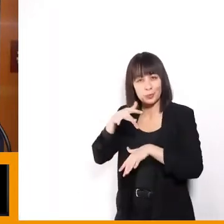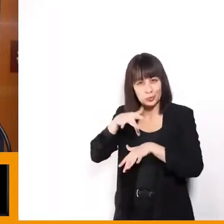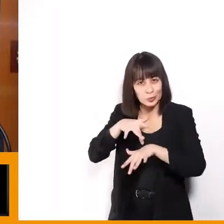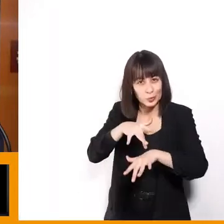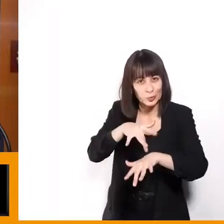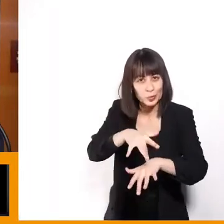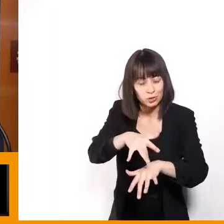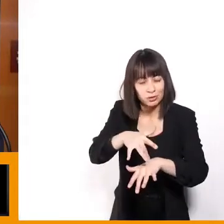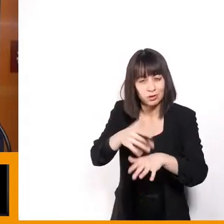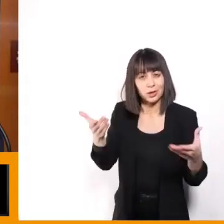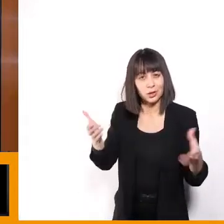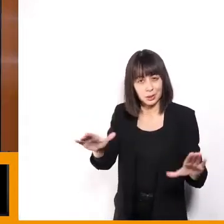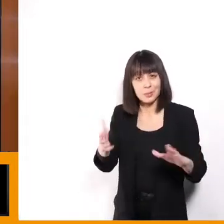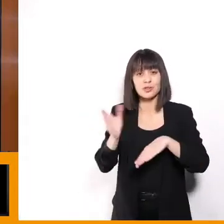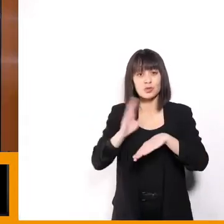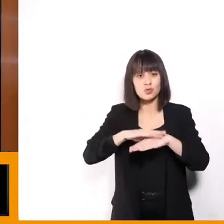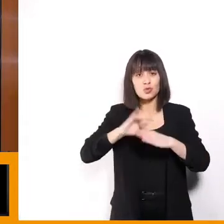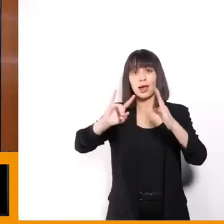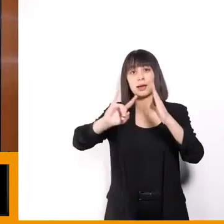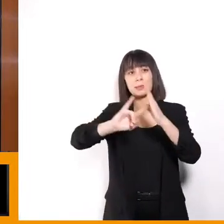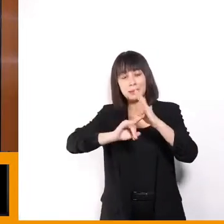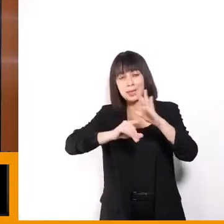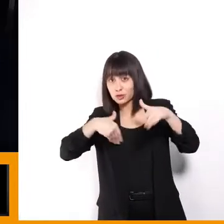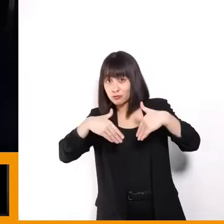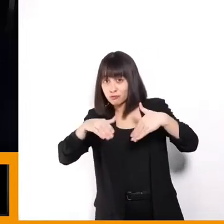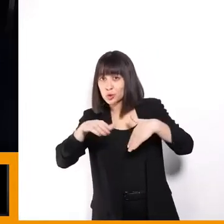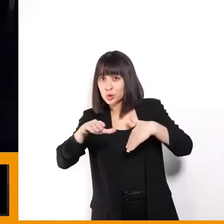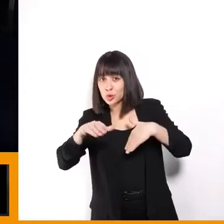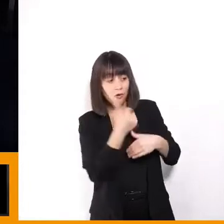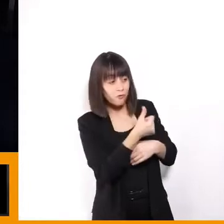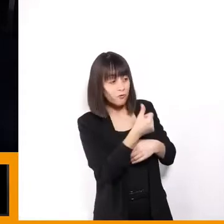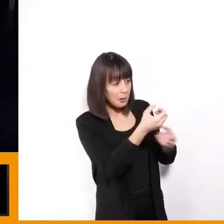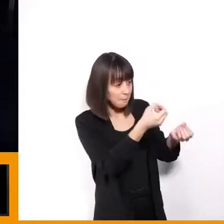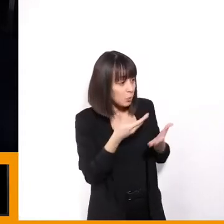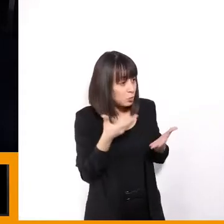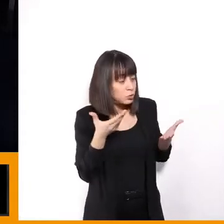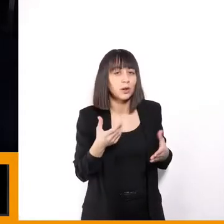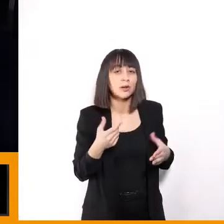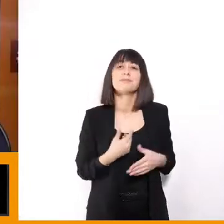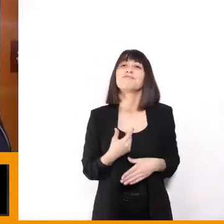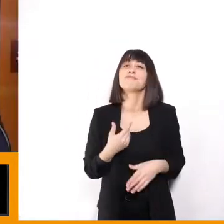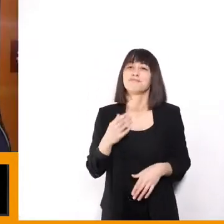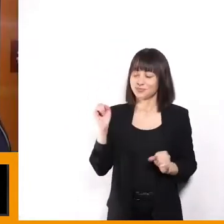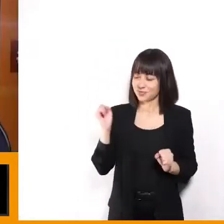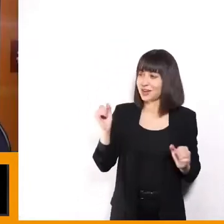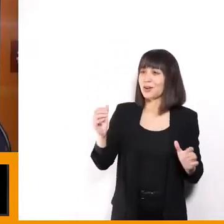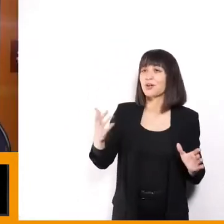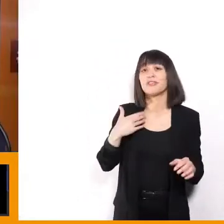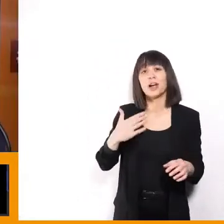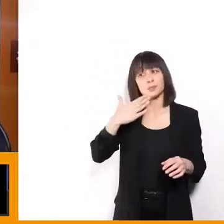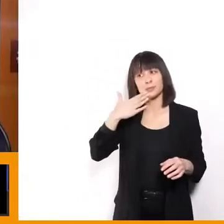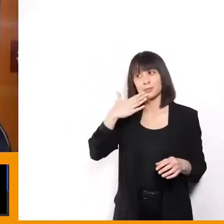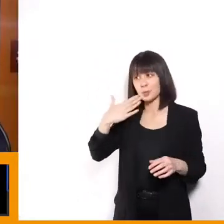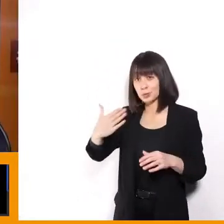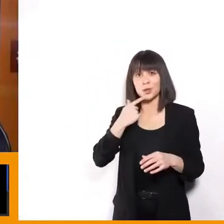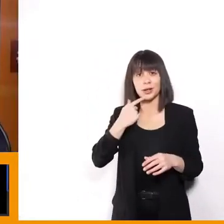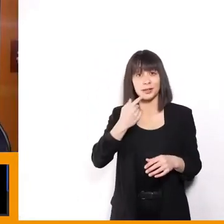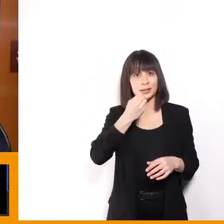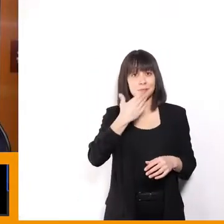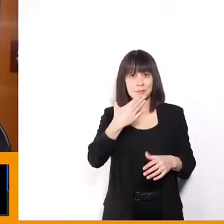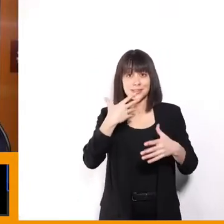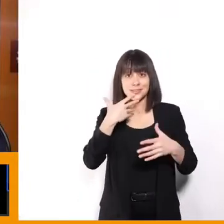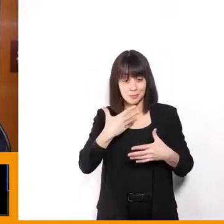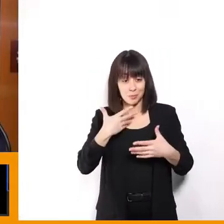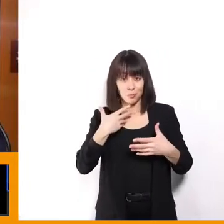sur le fonctionnement des MDPH. Qu'est-ce que vous pouvez proposer? Très bien. Alors d'abord, bonjour et merci pour votre invitation. Bravo pour